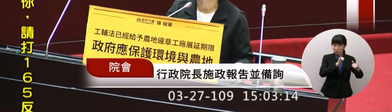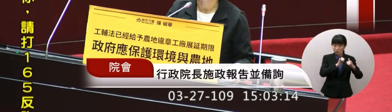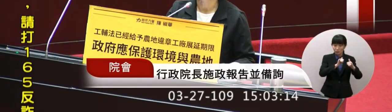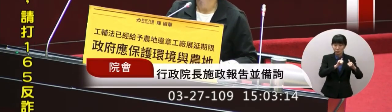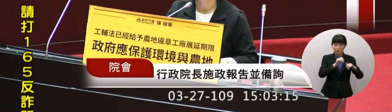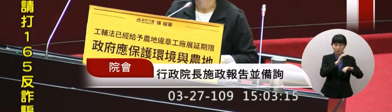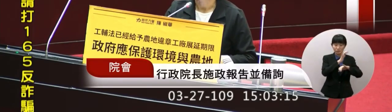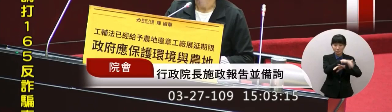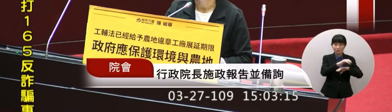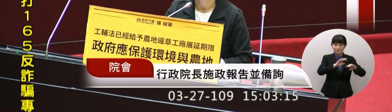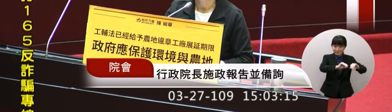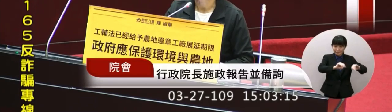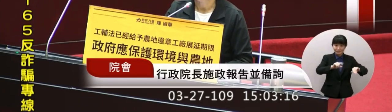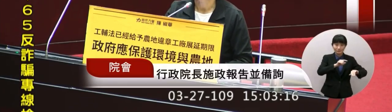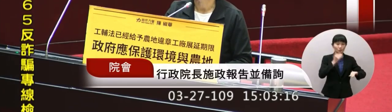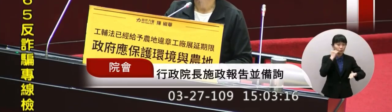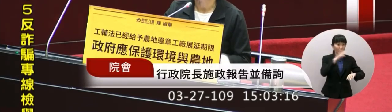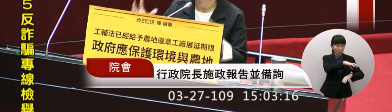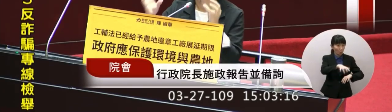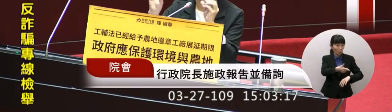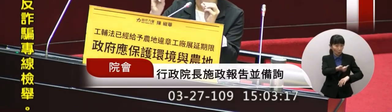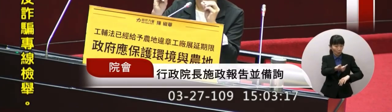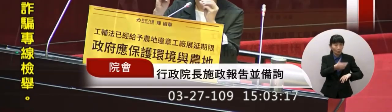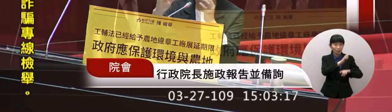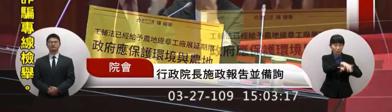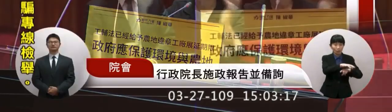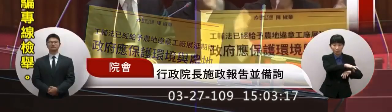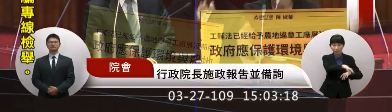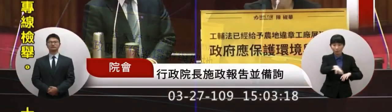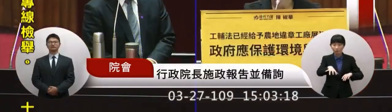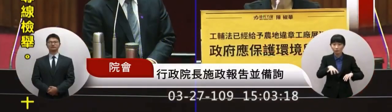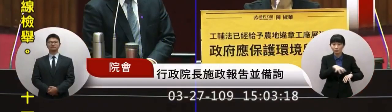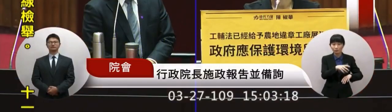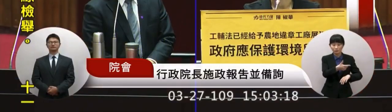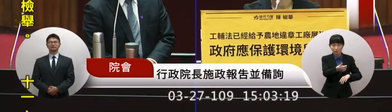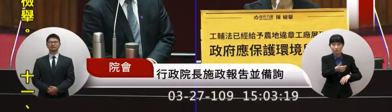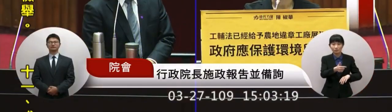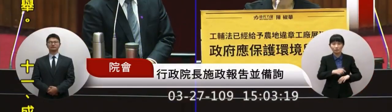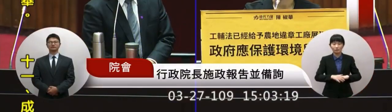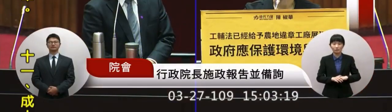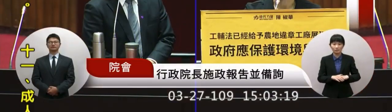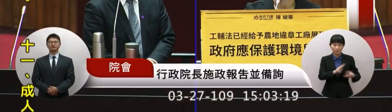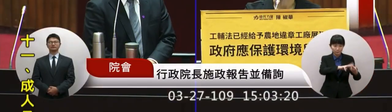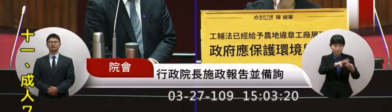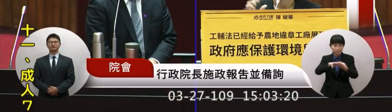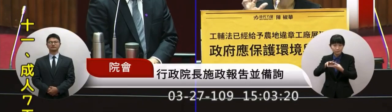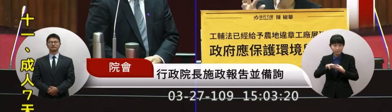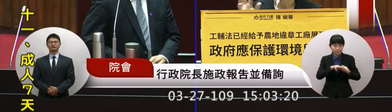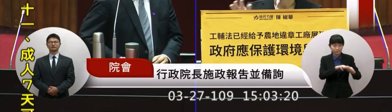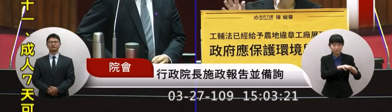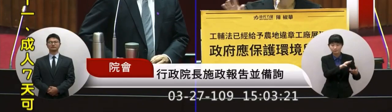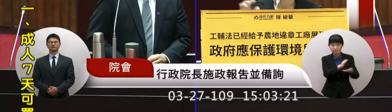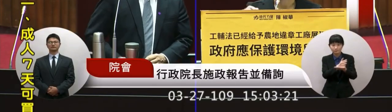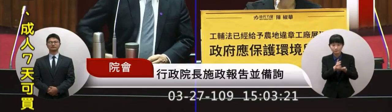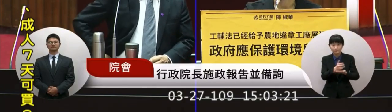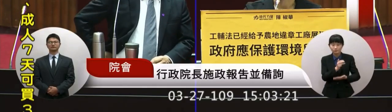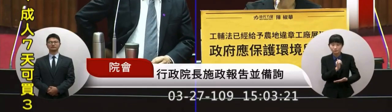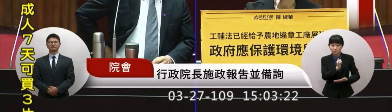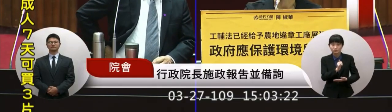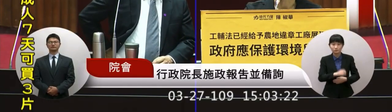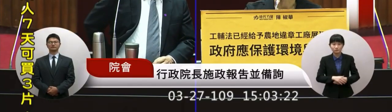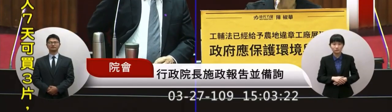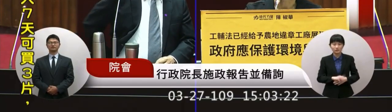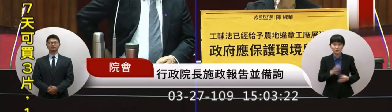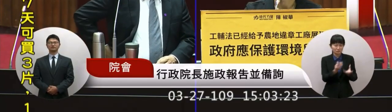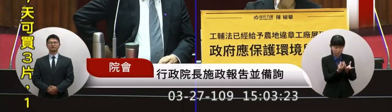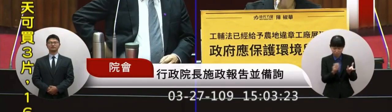优良的农地这还有这个可能有一些完整的优良地里面有比较少数的违